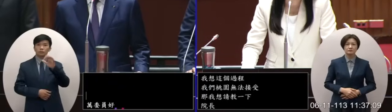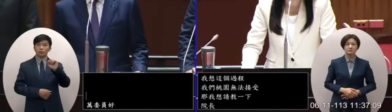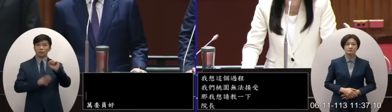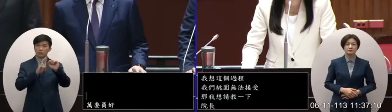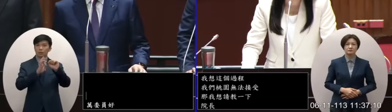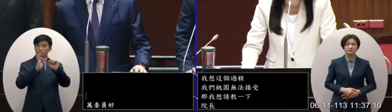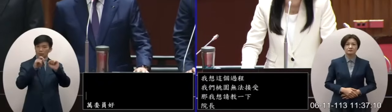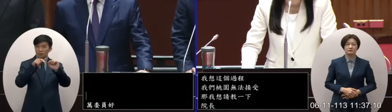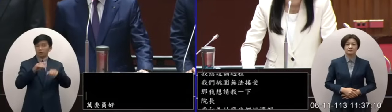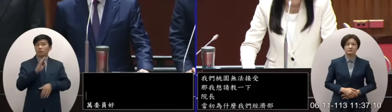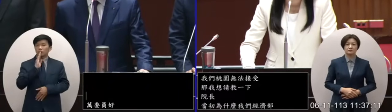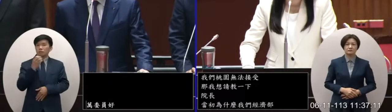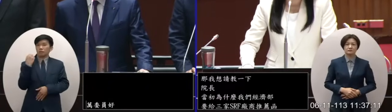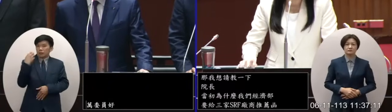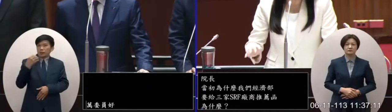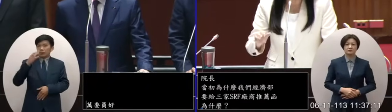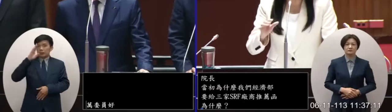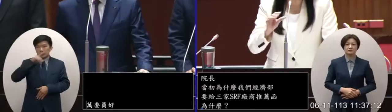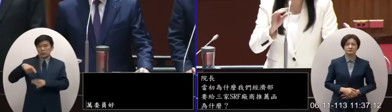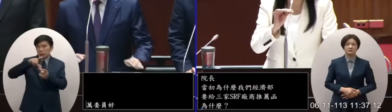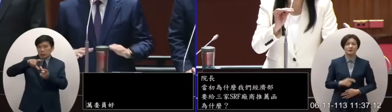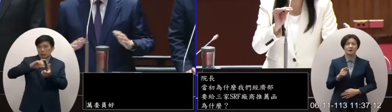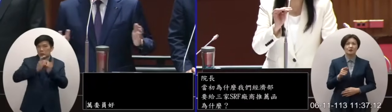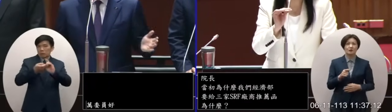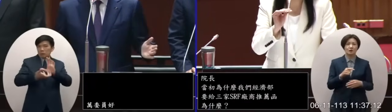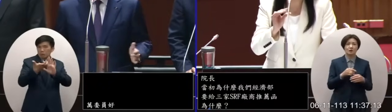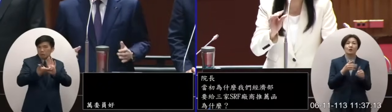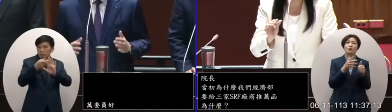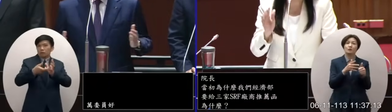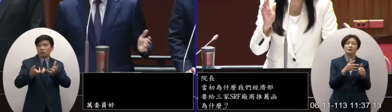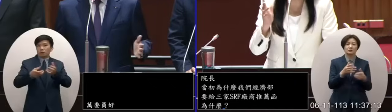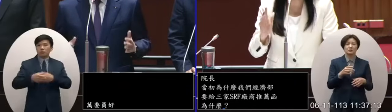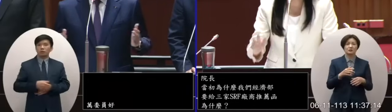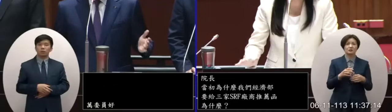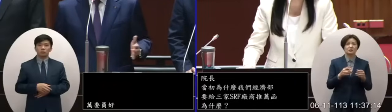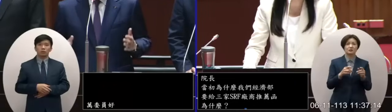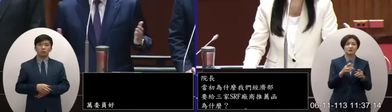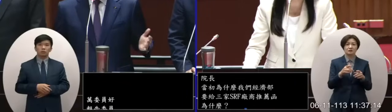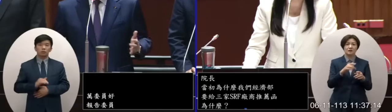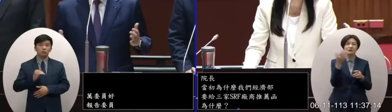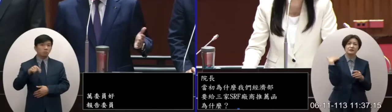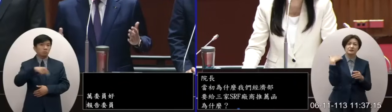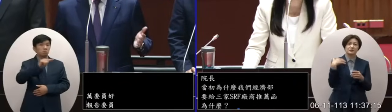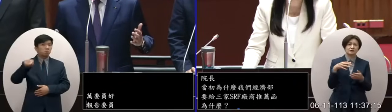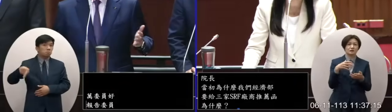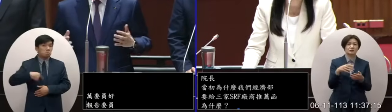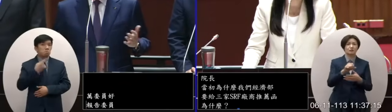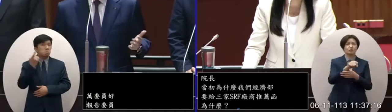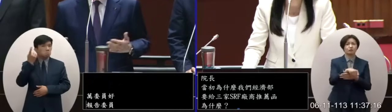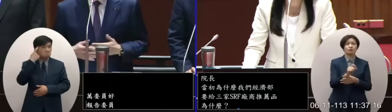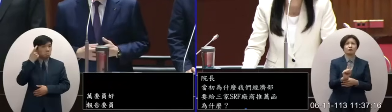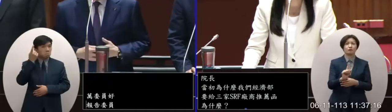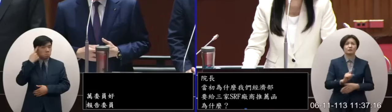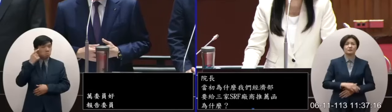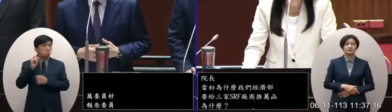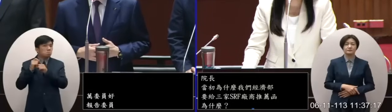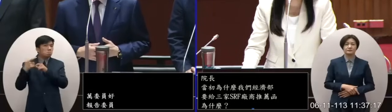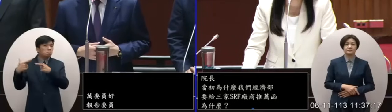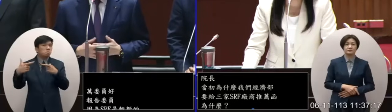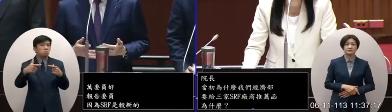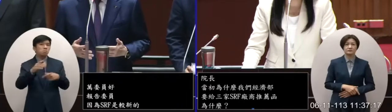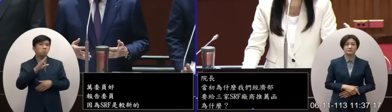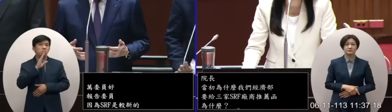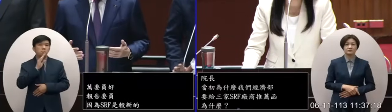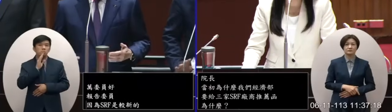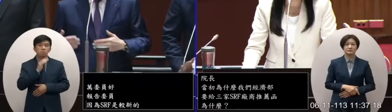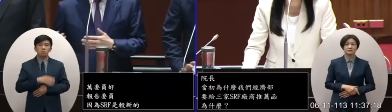较新的对废弃物处理的方式。 我没有问你方式，我只想请教一下当时为什么给他推荐函。 大家的这个认知有不同的角度